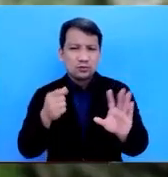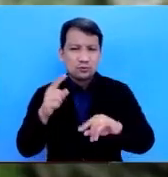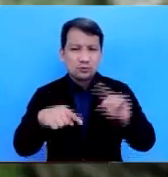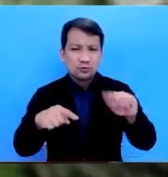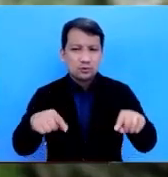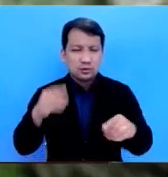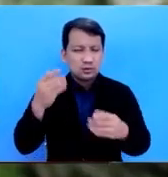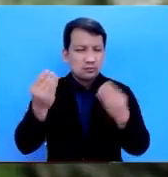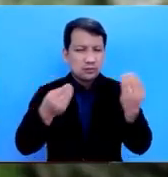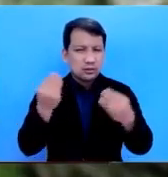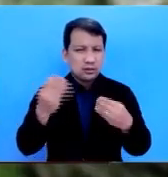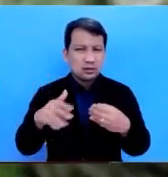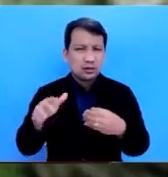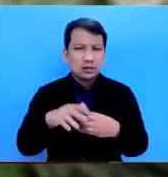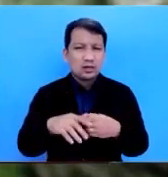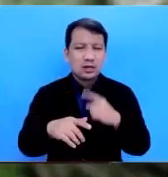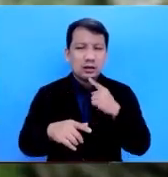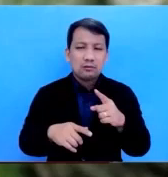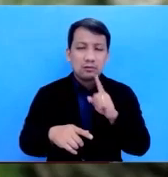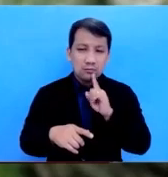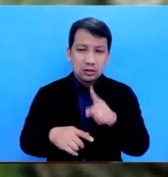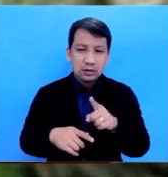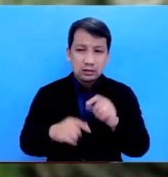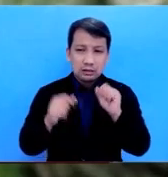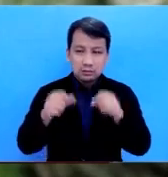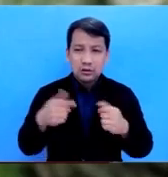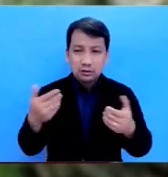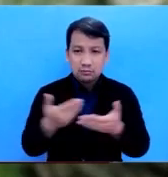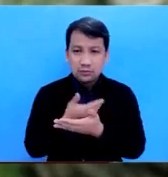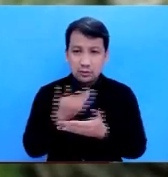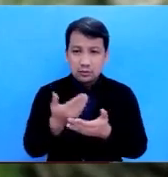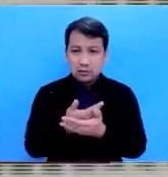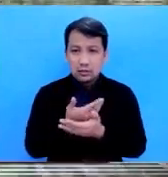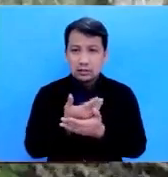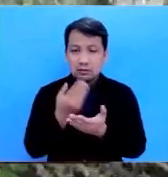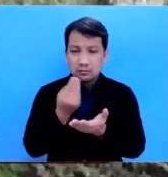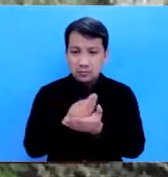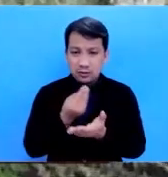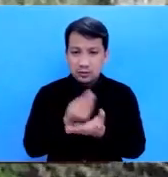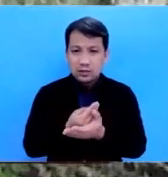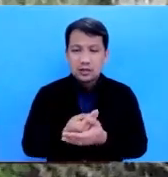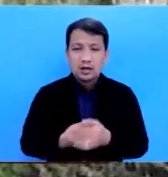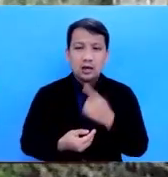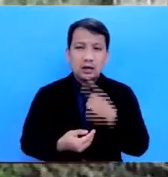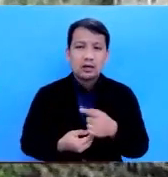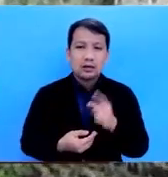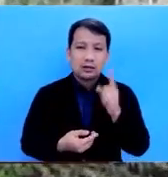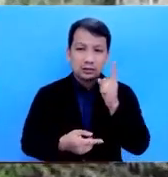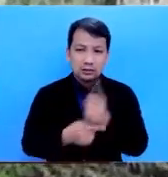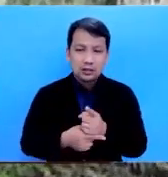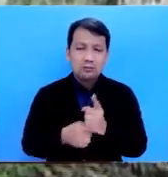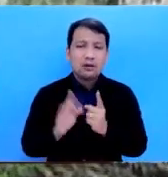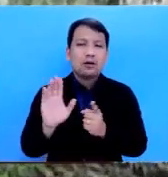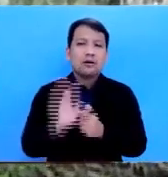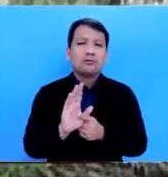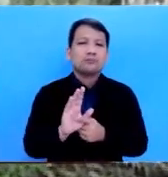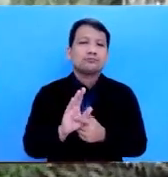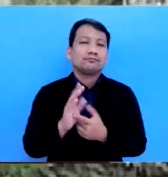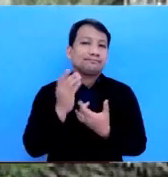nalilito. Hindi ba totoo namang may bagong design ngayon ang mga perang papel? At tama po kayo dyan. Pero sa